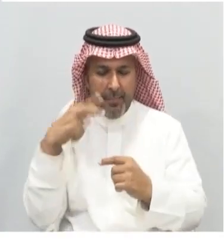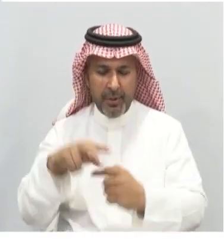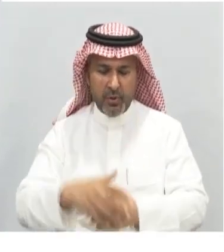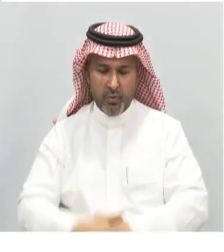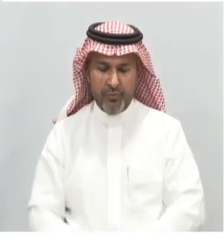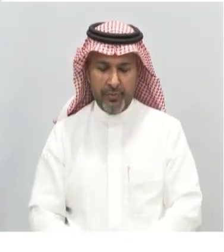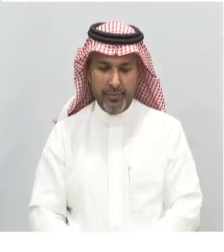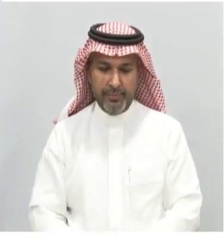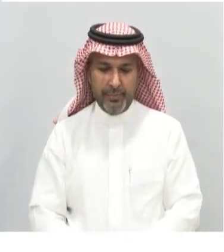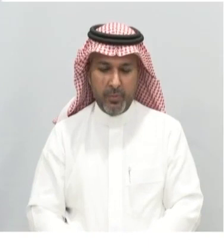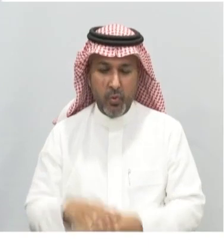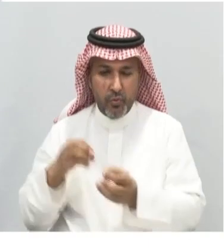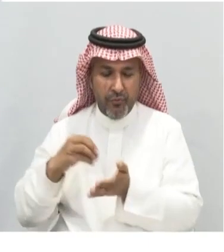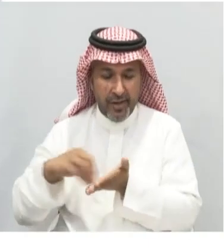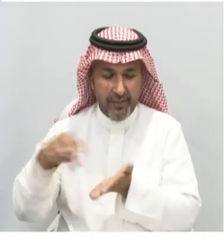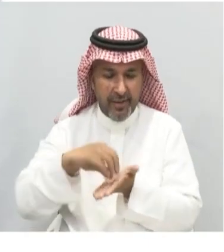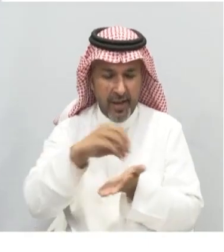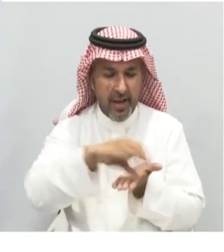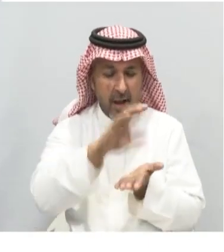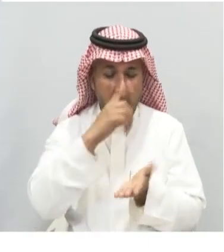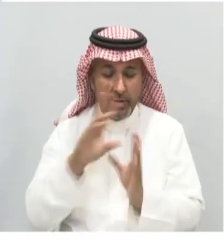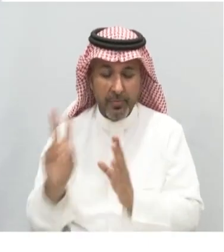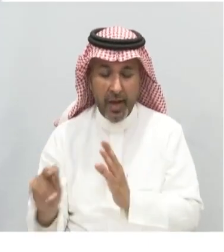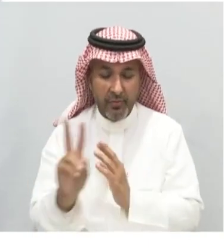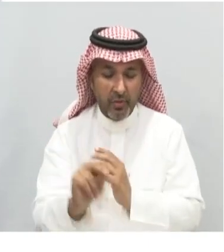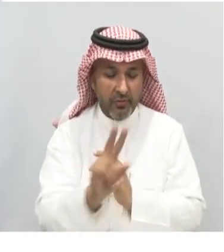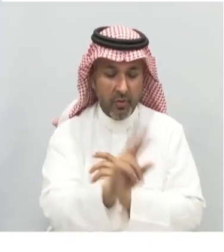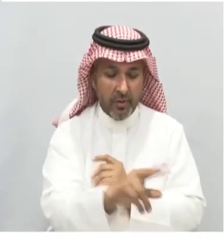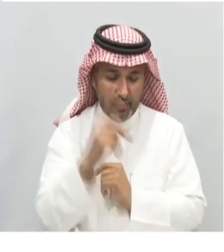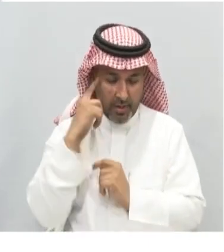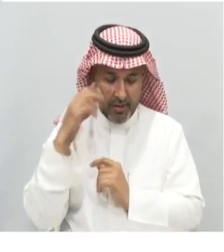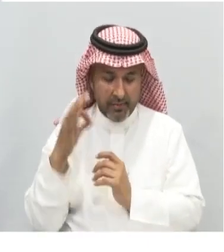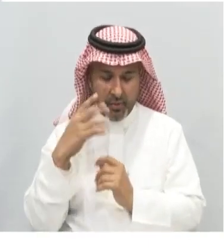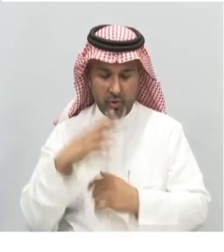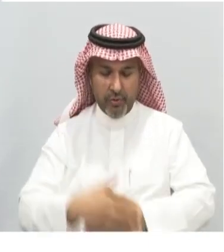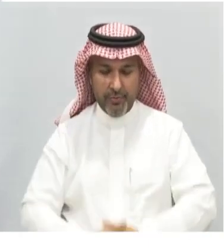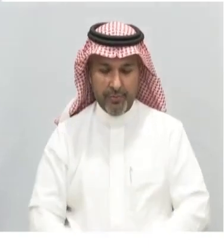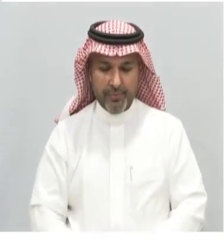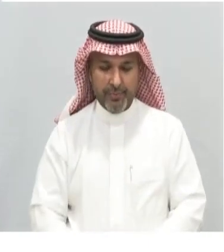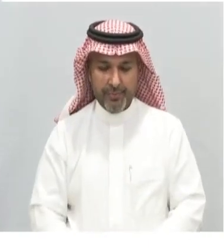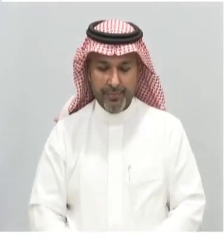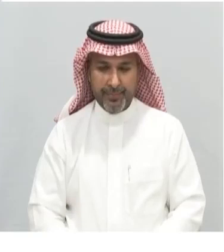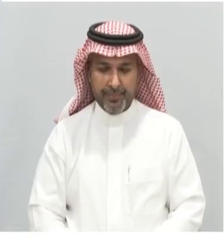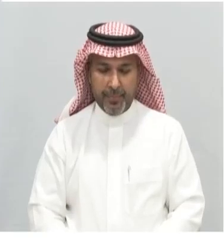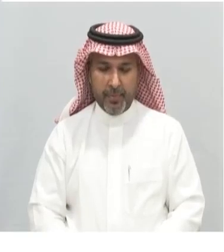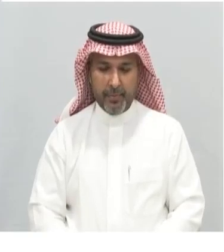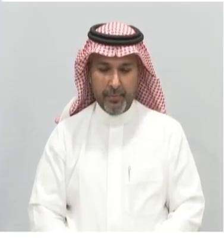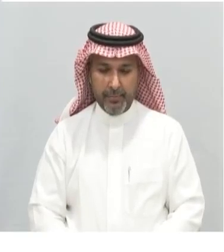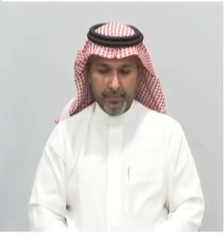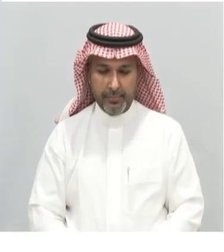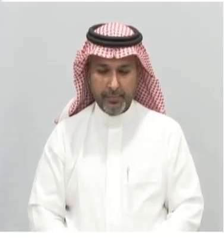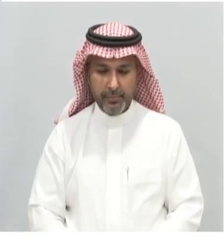المداخل الخمسه ابنائي وبناتي وبامكانك استعمال انماط القسمه لتسهيل قسمه مضاعفات الاعداد